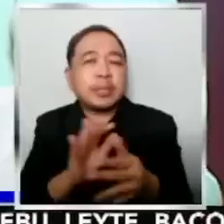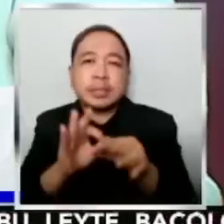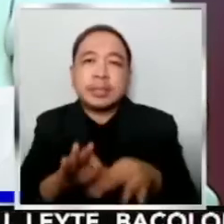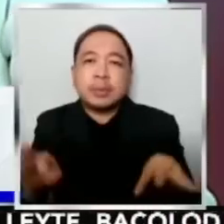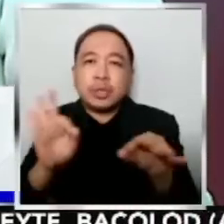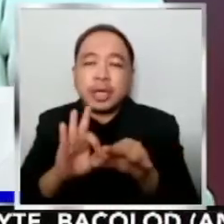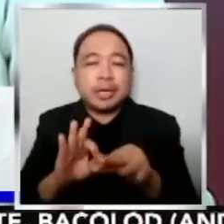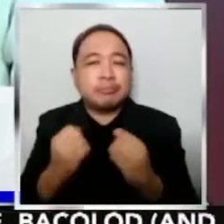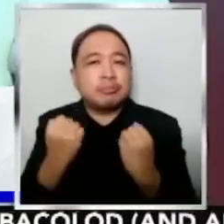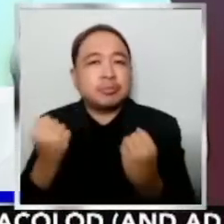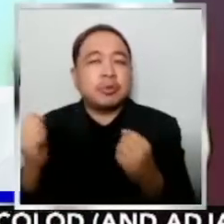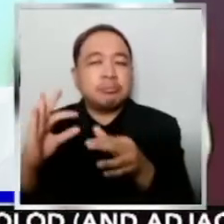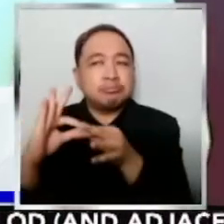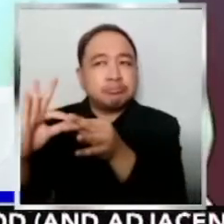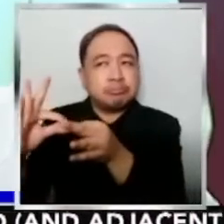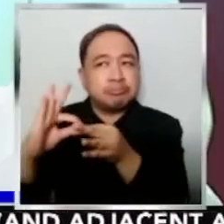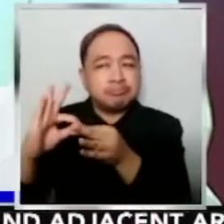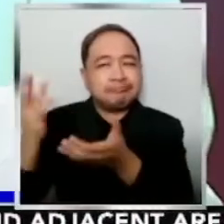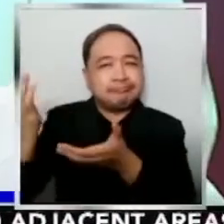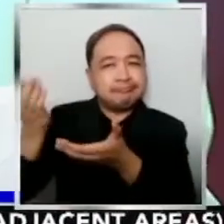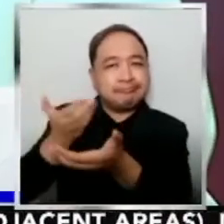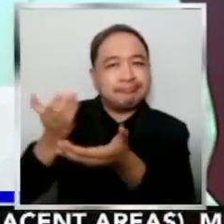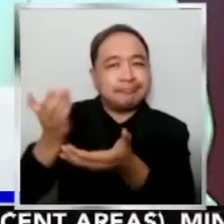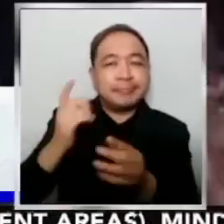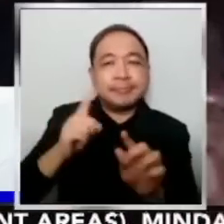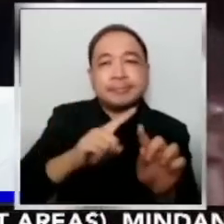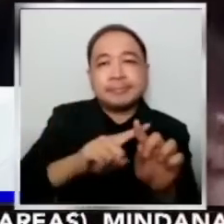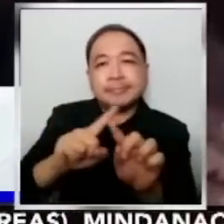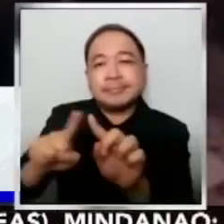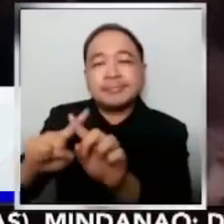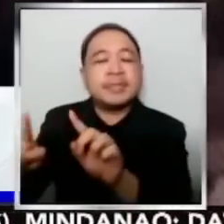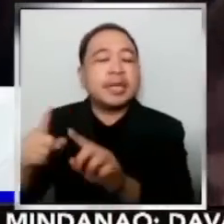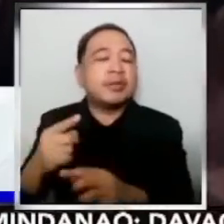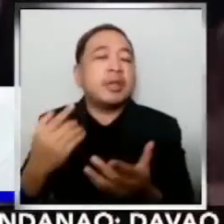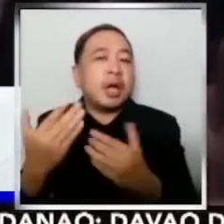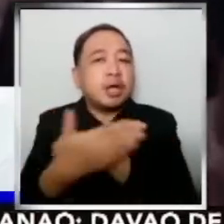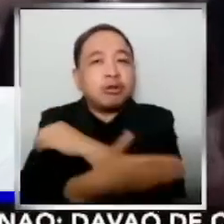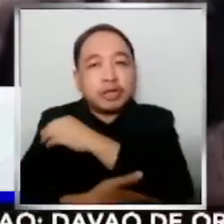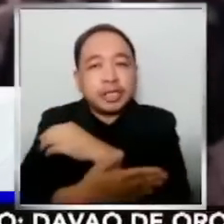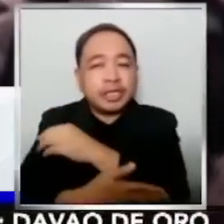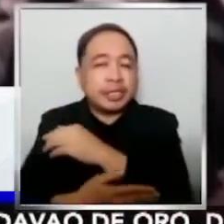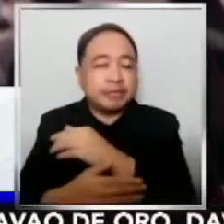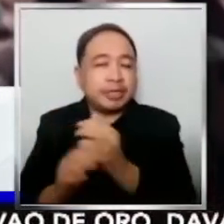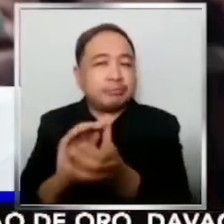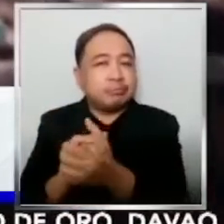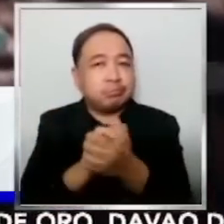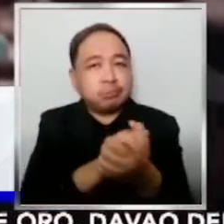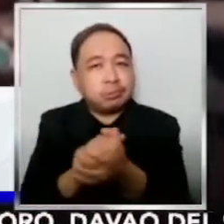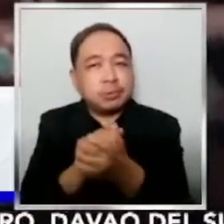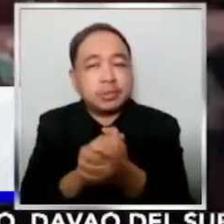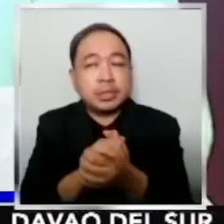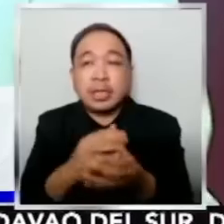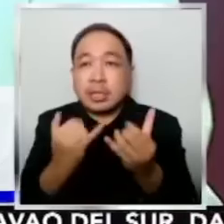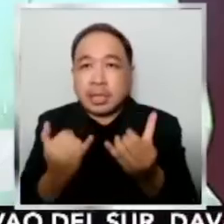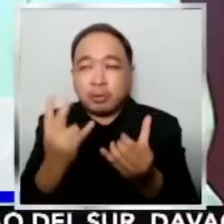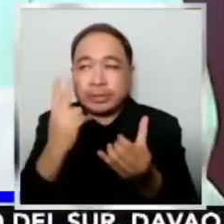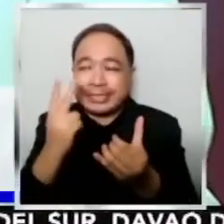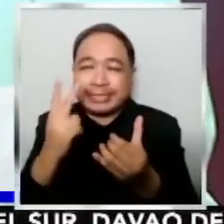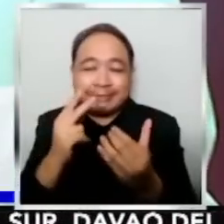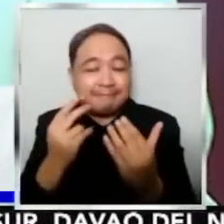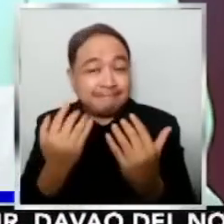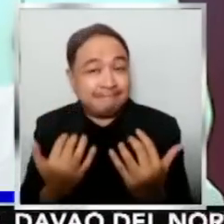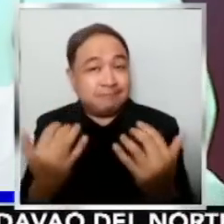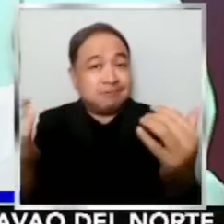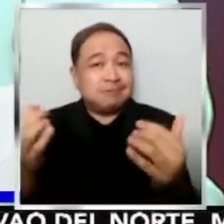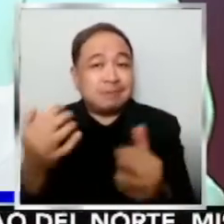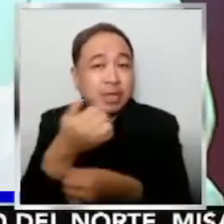ng Pilipinas sa mga bansang kaibigan at kaalyado. At sa harap ng mga matataas na leader ng Chinese Embassy, sinabi ni